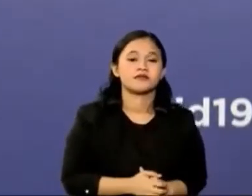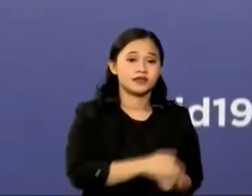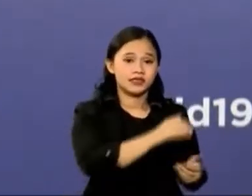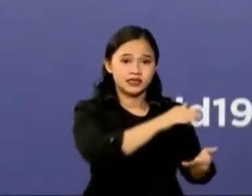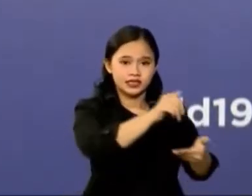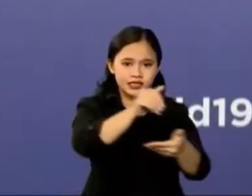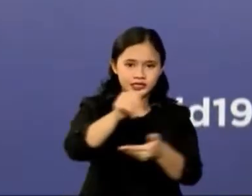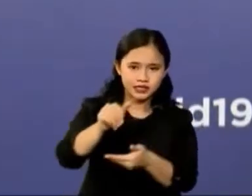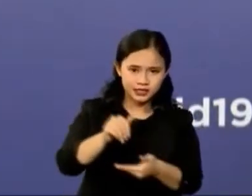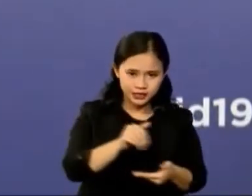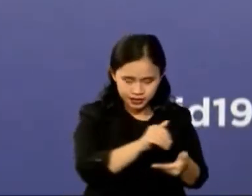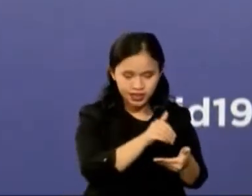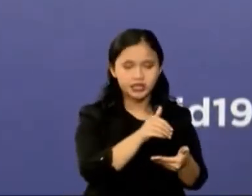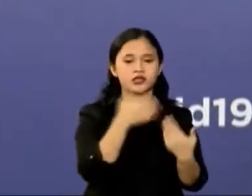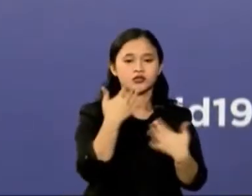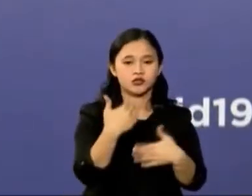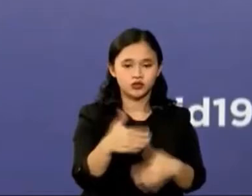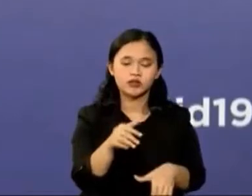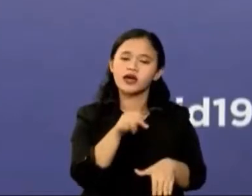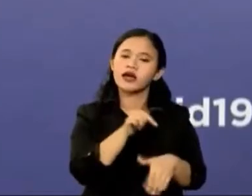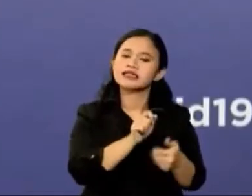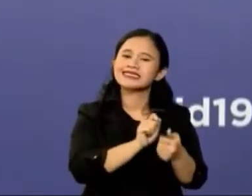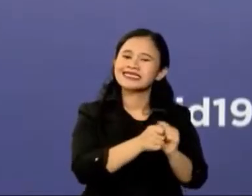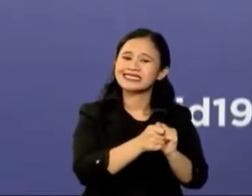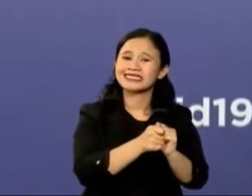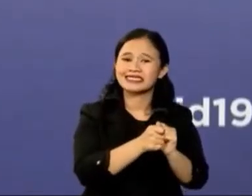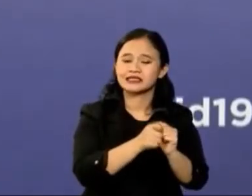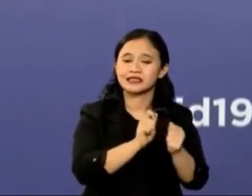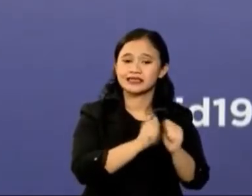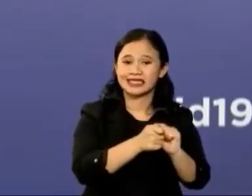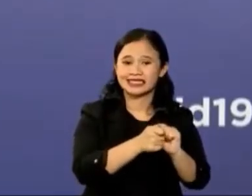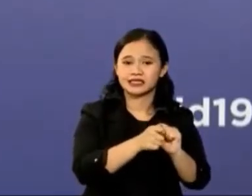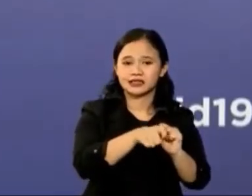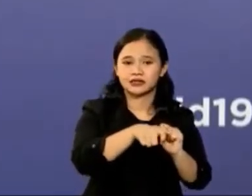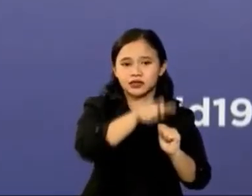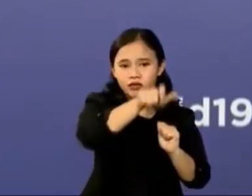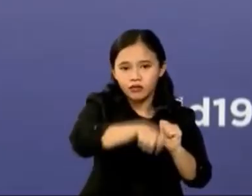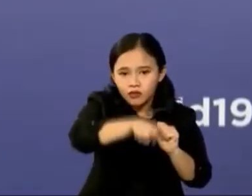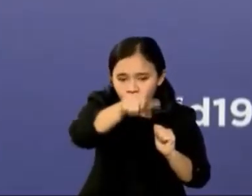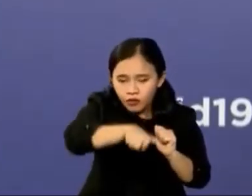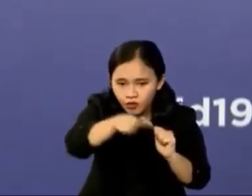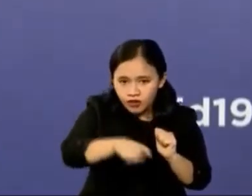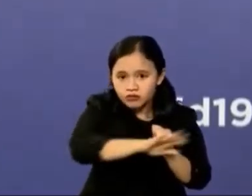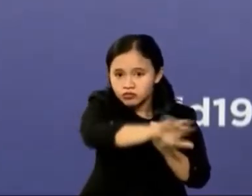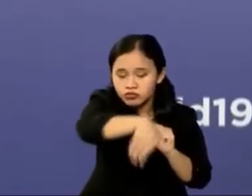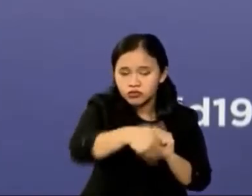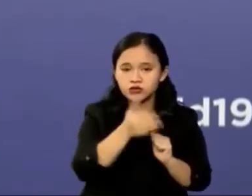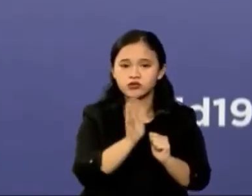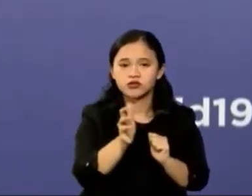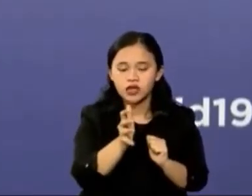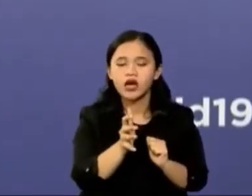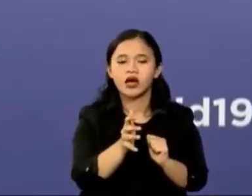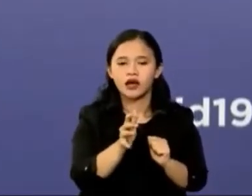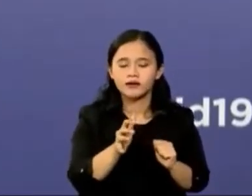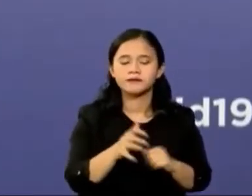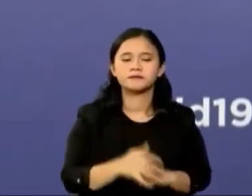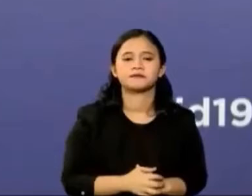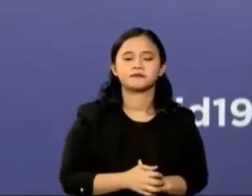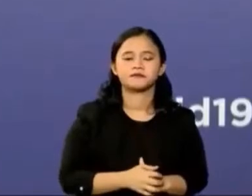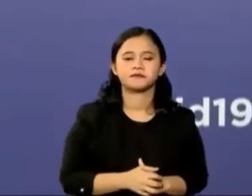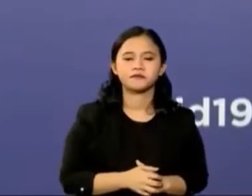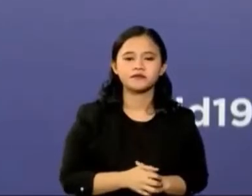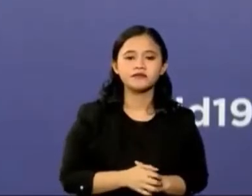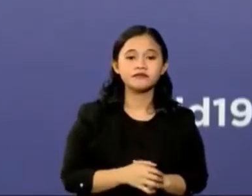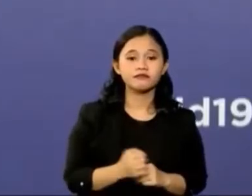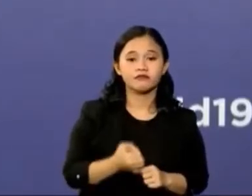kita dapatkan pada pemeriksaan spesimen hari ini, kita dapatkan bahwa akumulasi kasus konfirmasi COVID-19